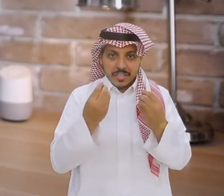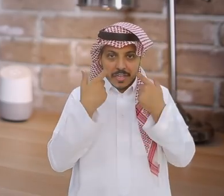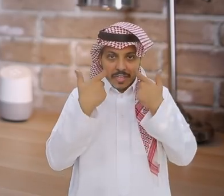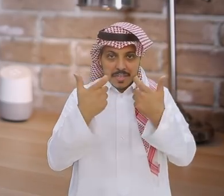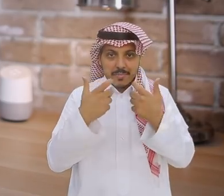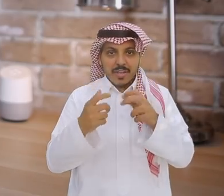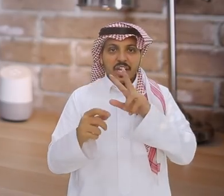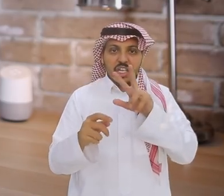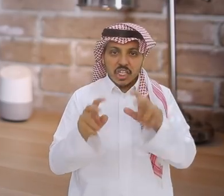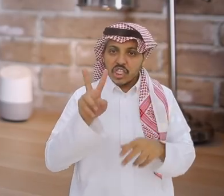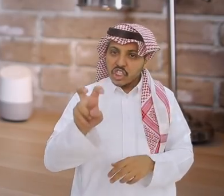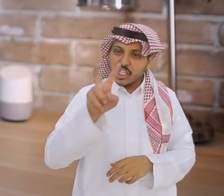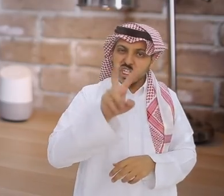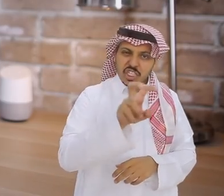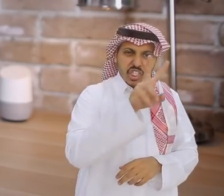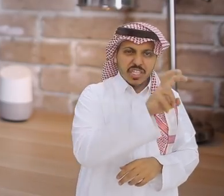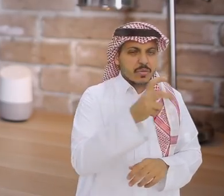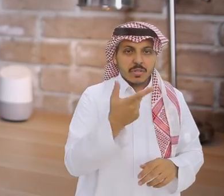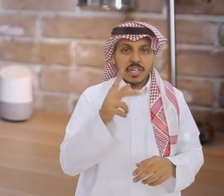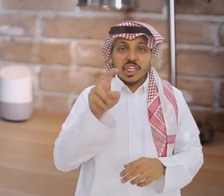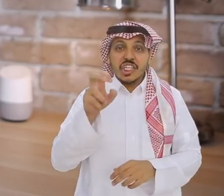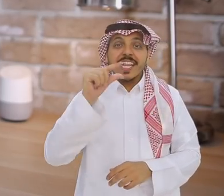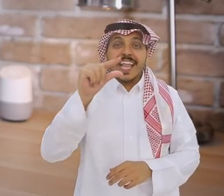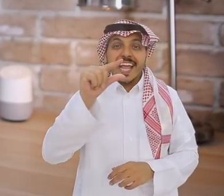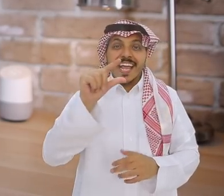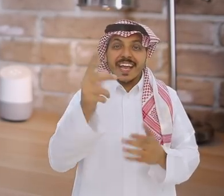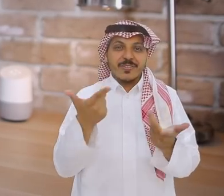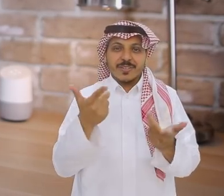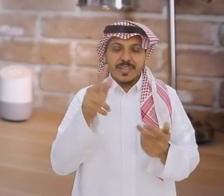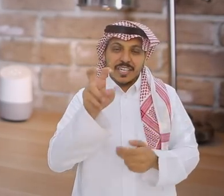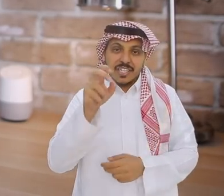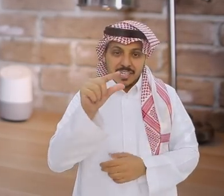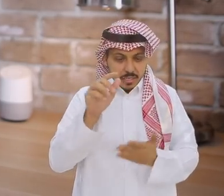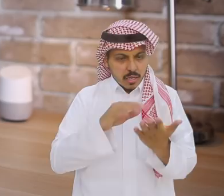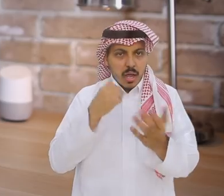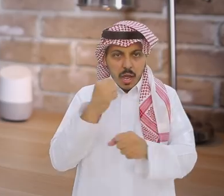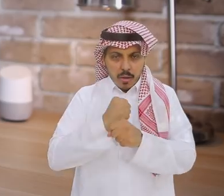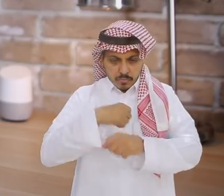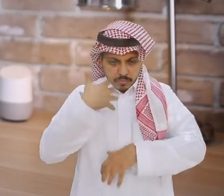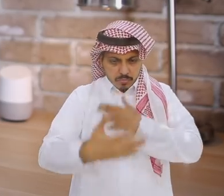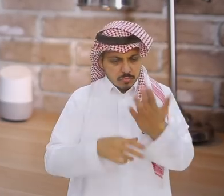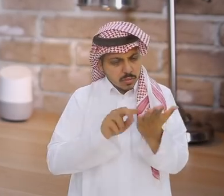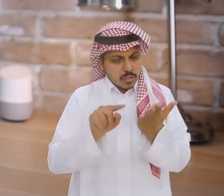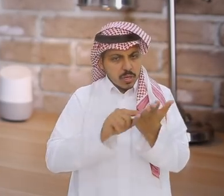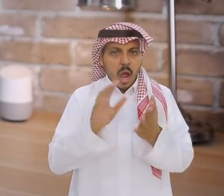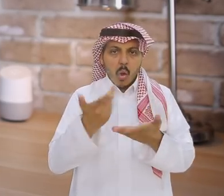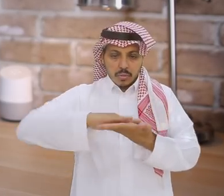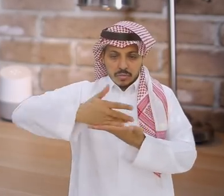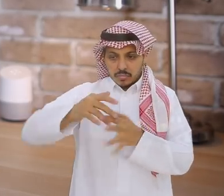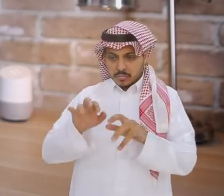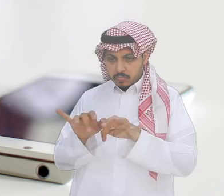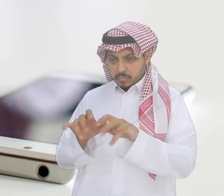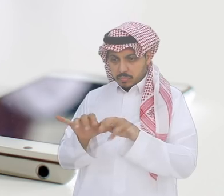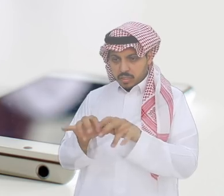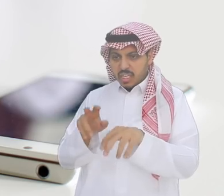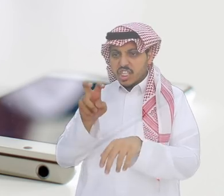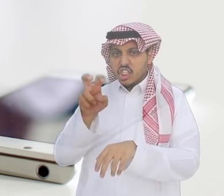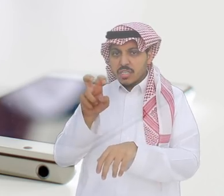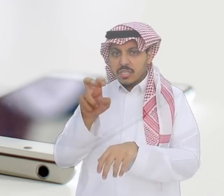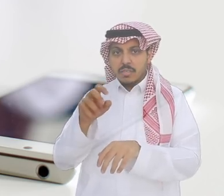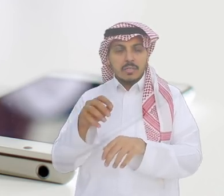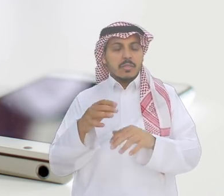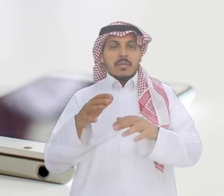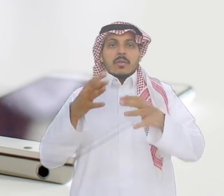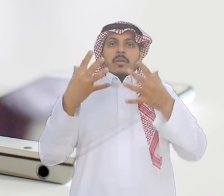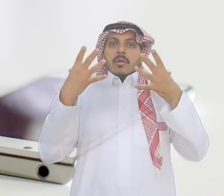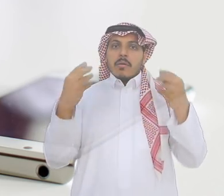قانون 20 20 20. كل 20 دقيقة من العمل على شاشة الجوال أو على الكمبيوتر طالع على